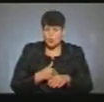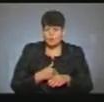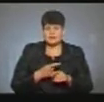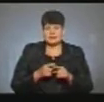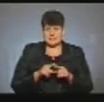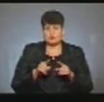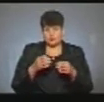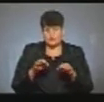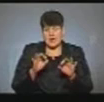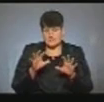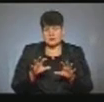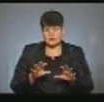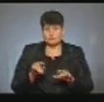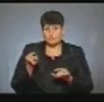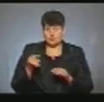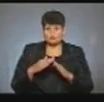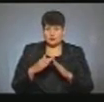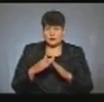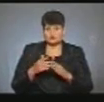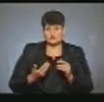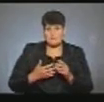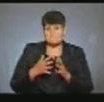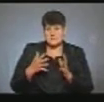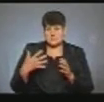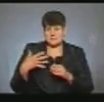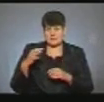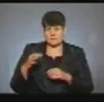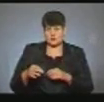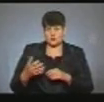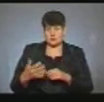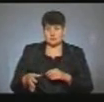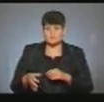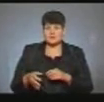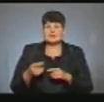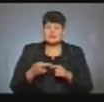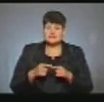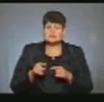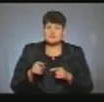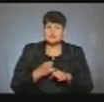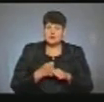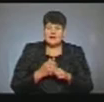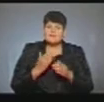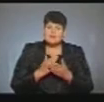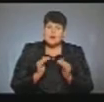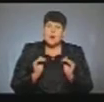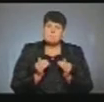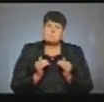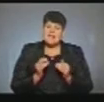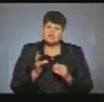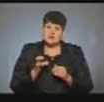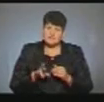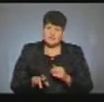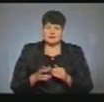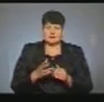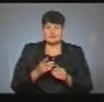дозволяє йому закон, тому що в цьому будинку, в якому він живе, більше 50%. Він йде на цей крок. Але є обмеження, які він